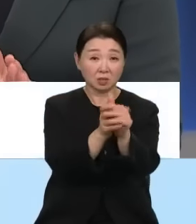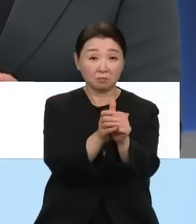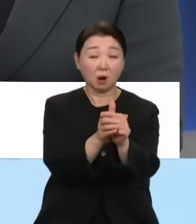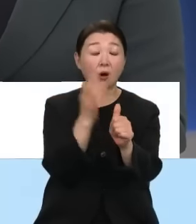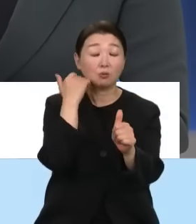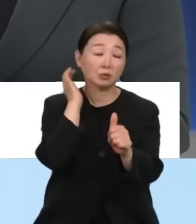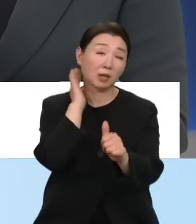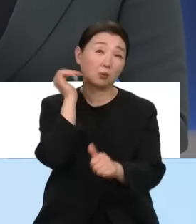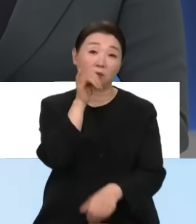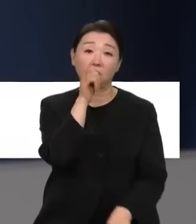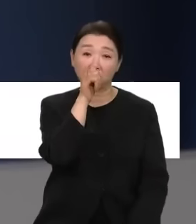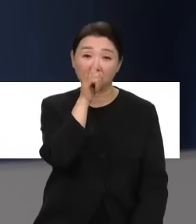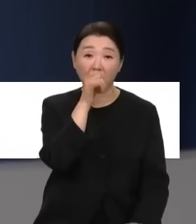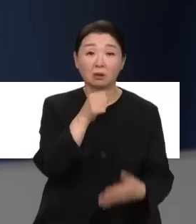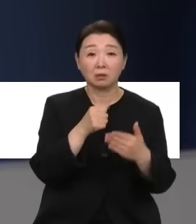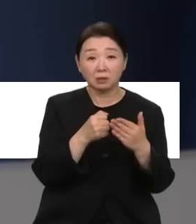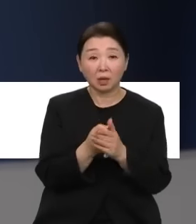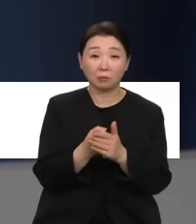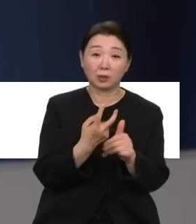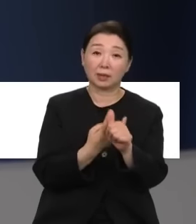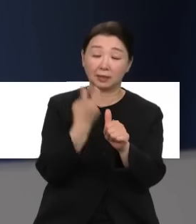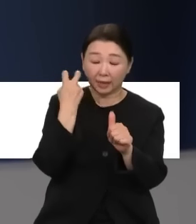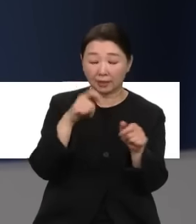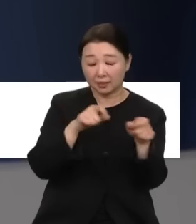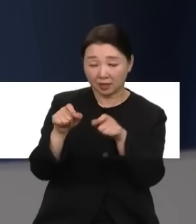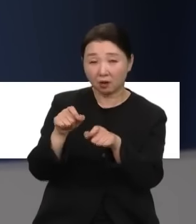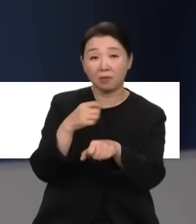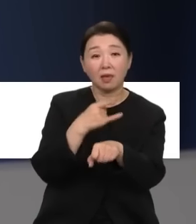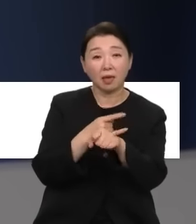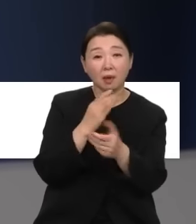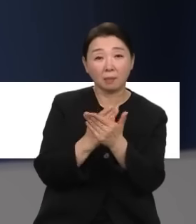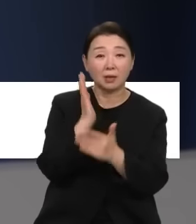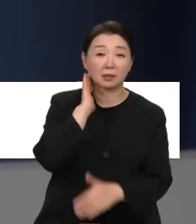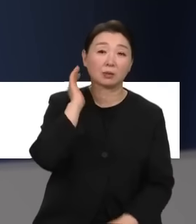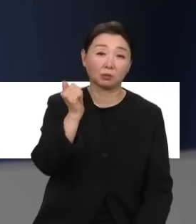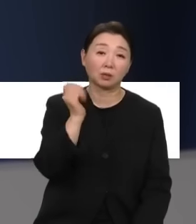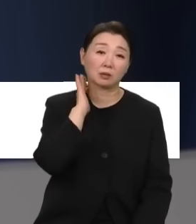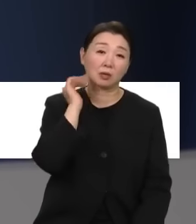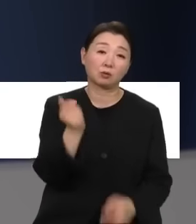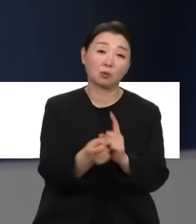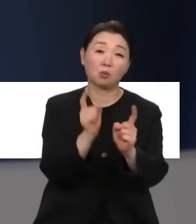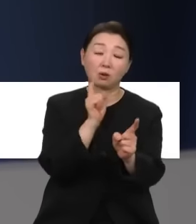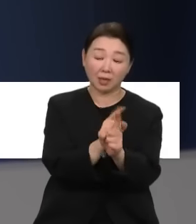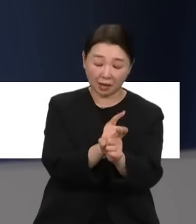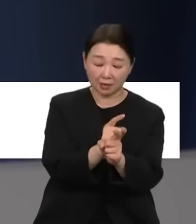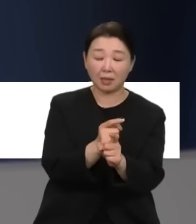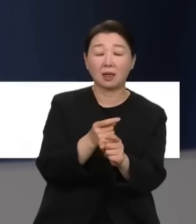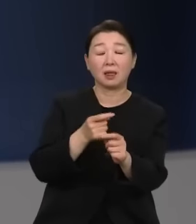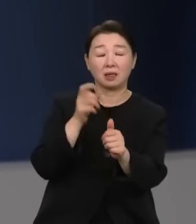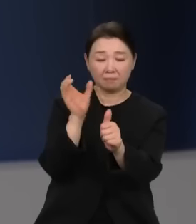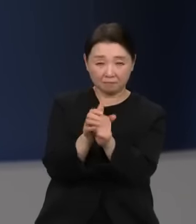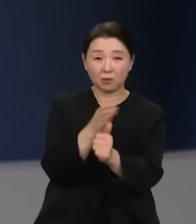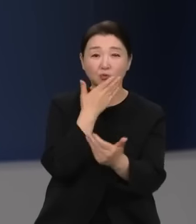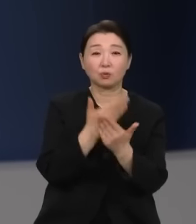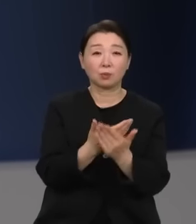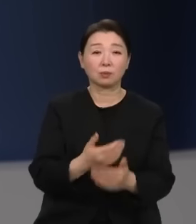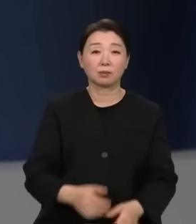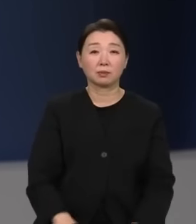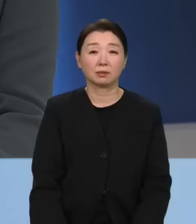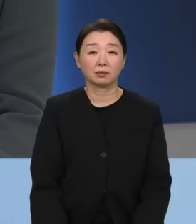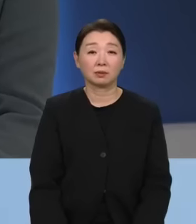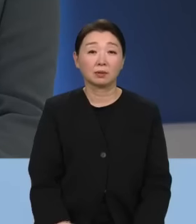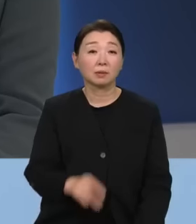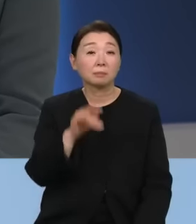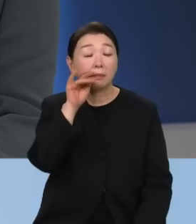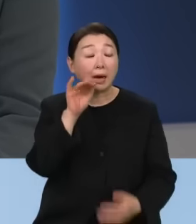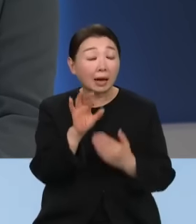대통령에 있기 때문에이 탄핵심판 지원 여부는 결국 대통령 또는 대통령 권한대행에게 달린 문제가 됩니다